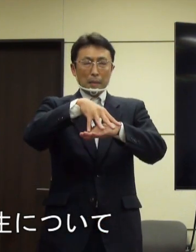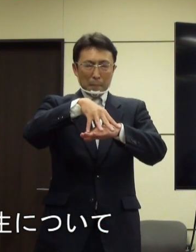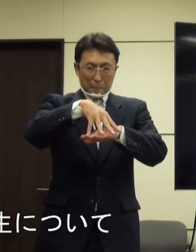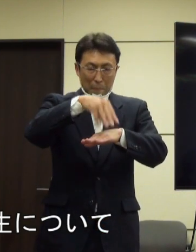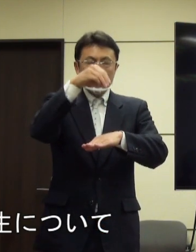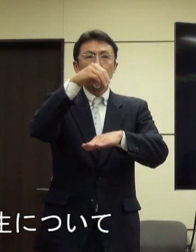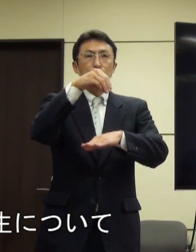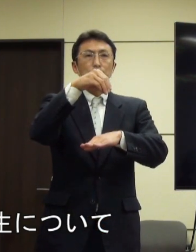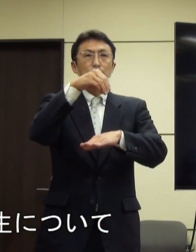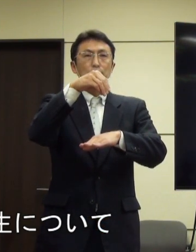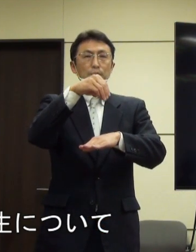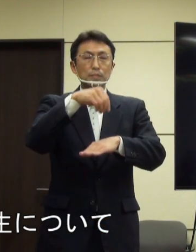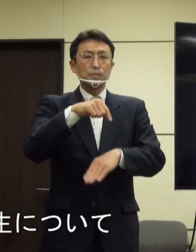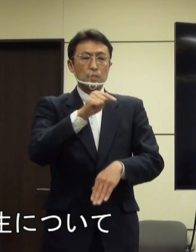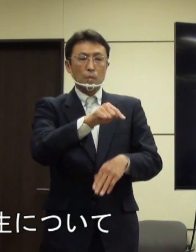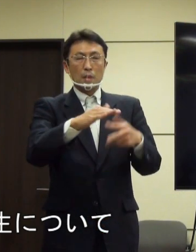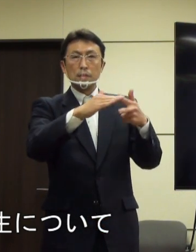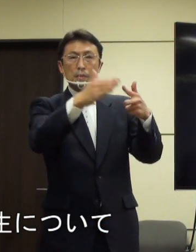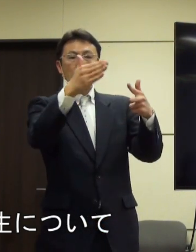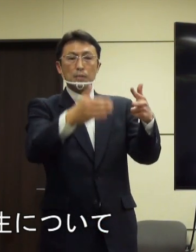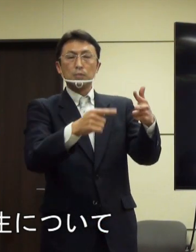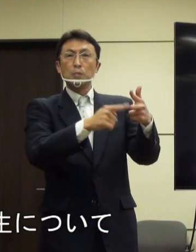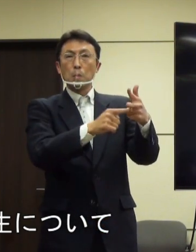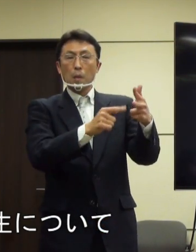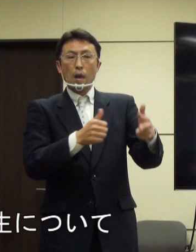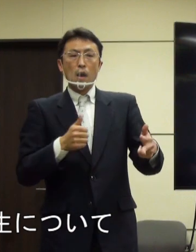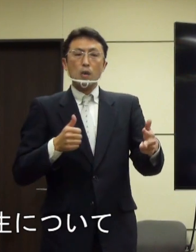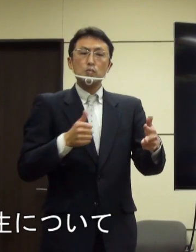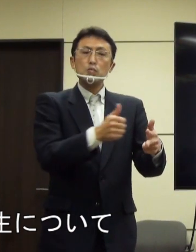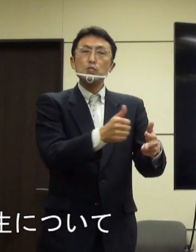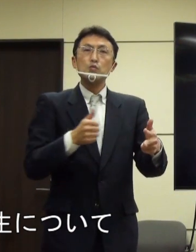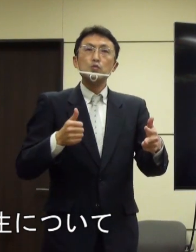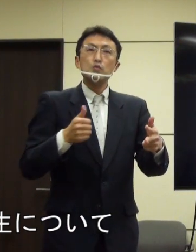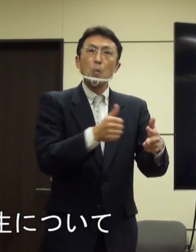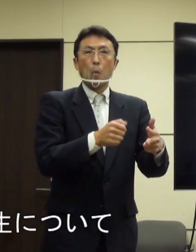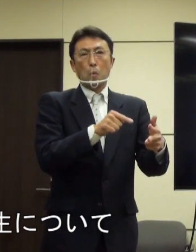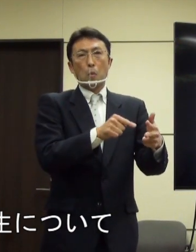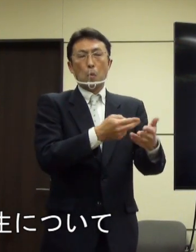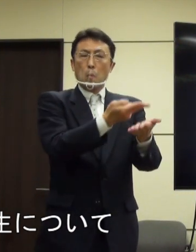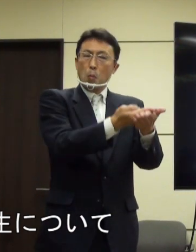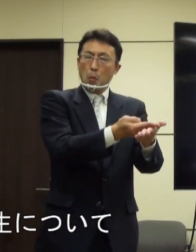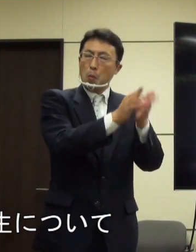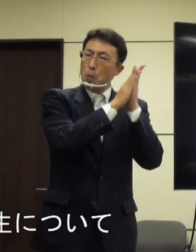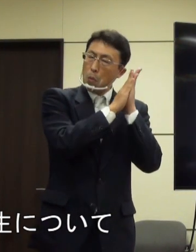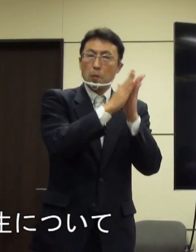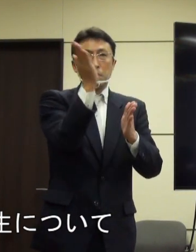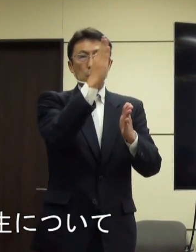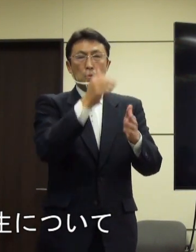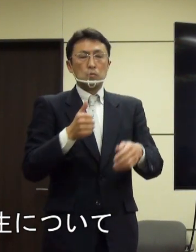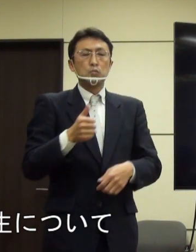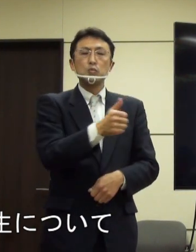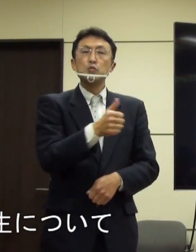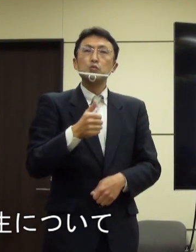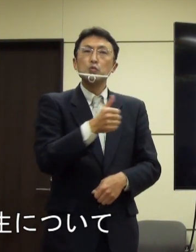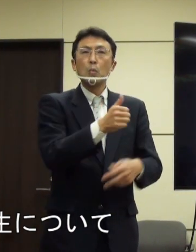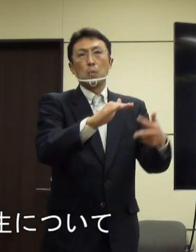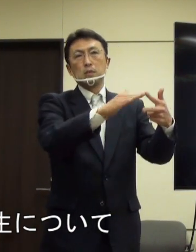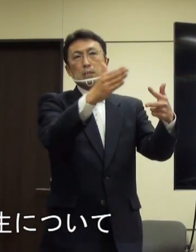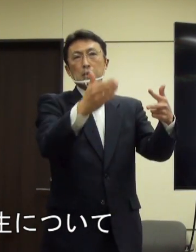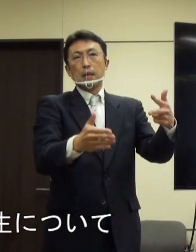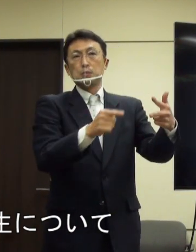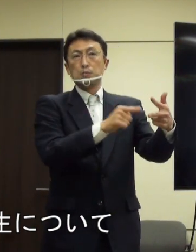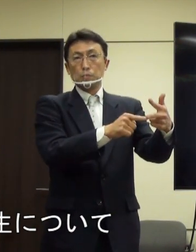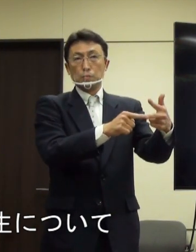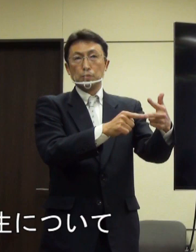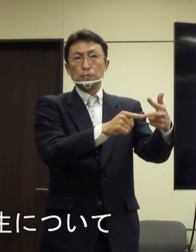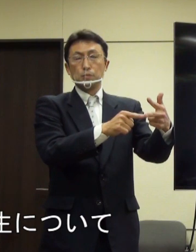これ通所型の施設のために我々あの調査をする段階で aまあ接触